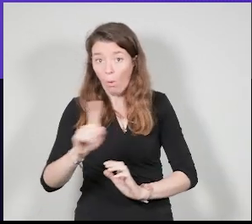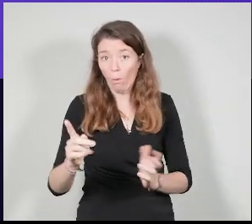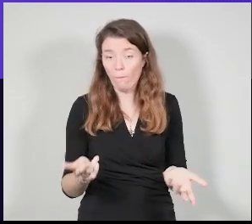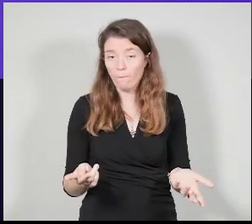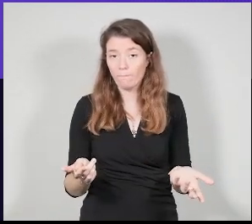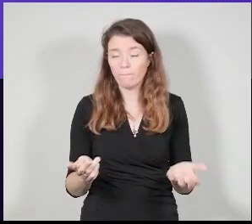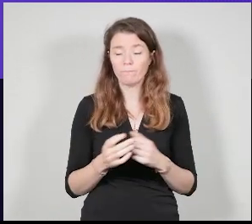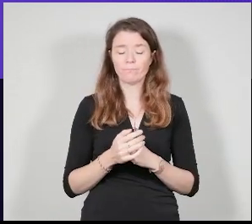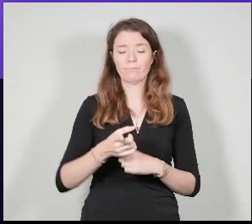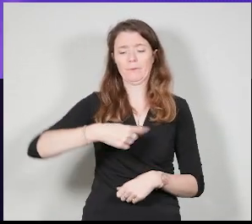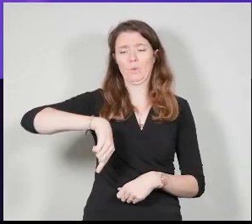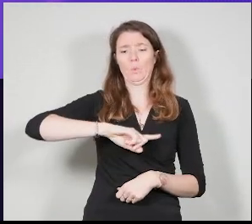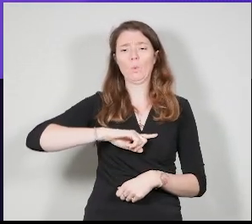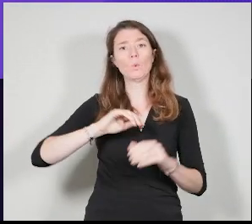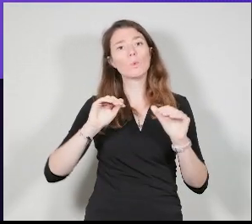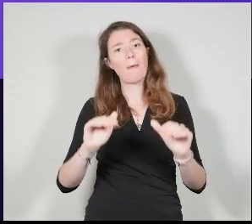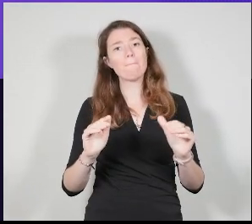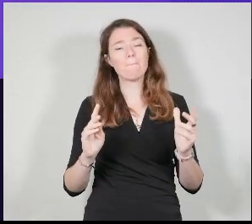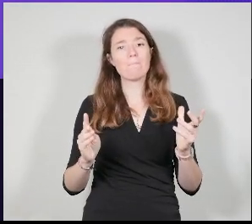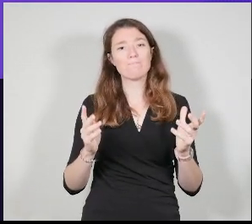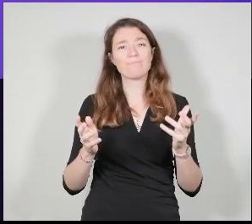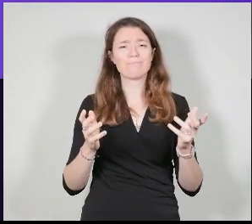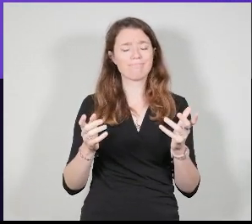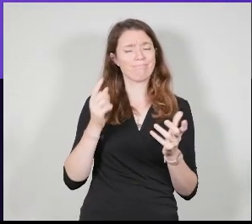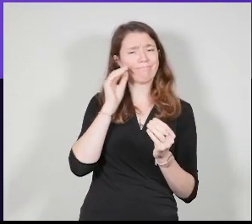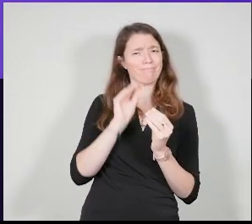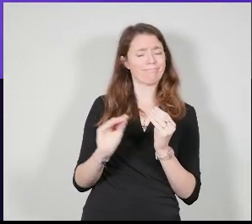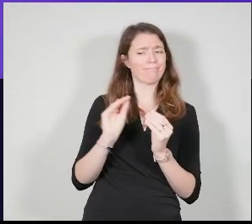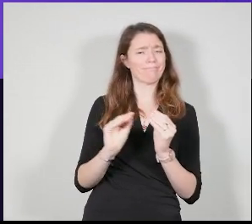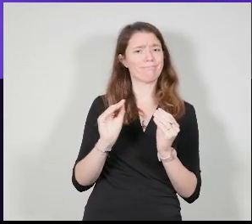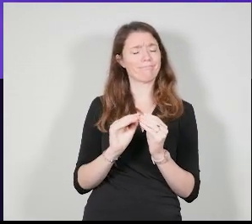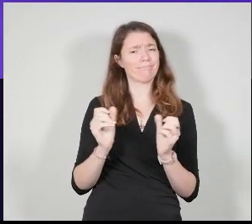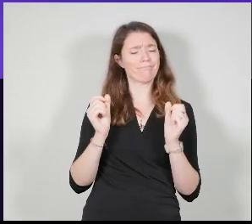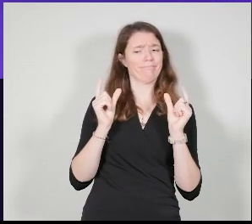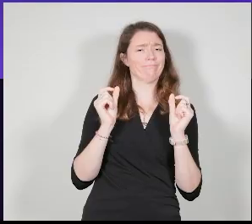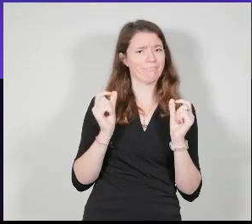Nous, ce qui nous a quand même un peu interpellés, c'est le fait que